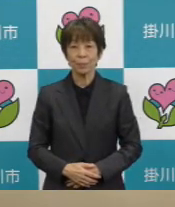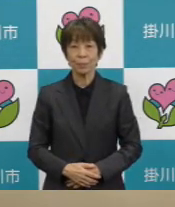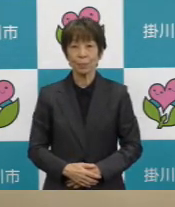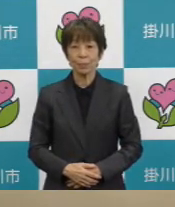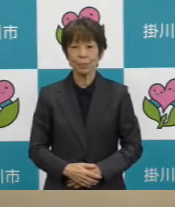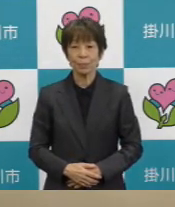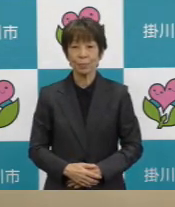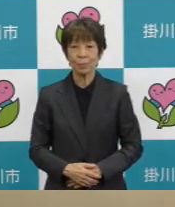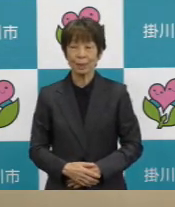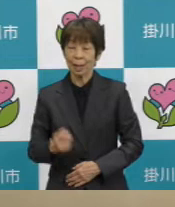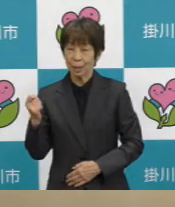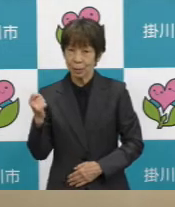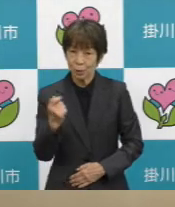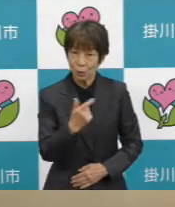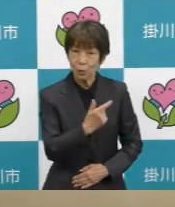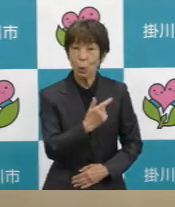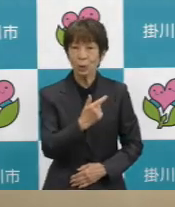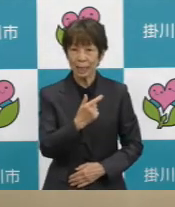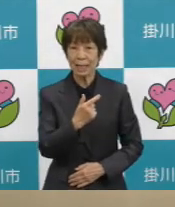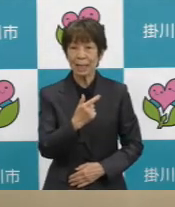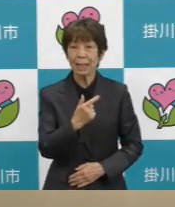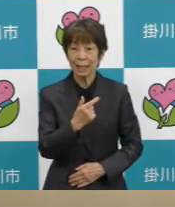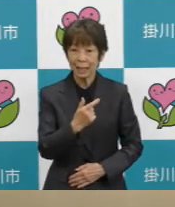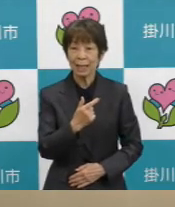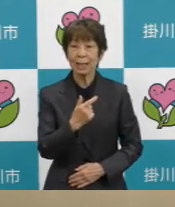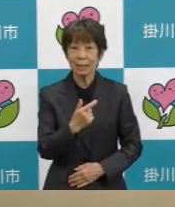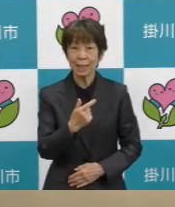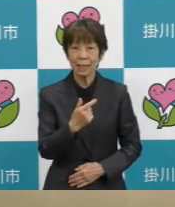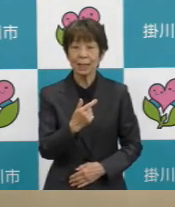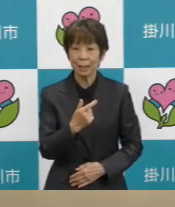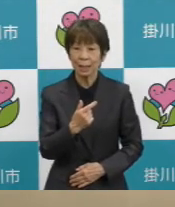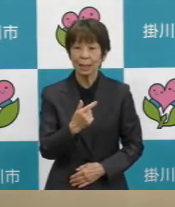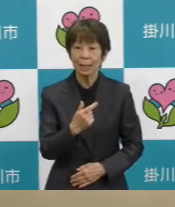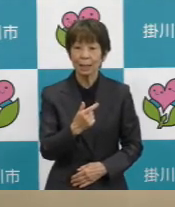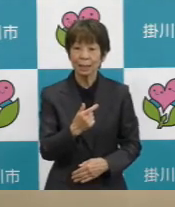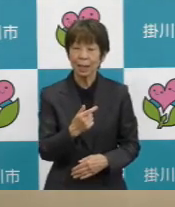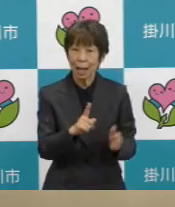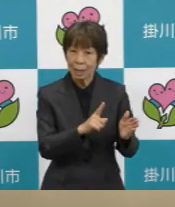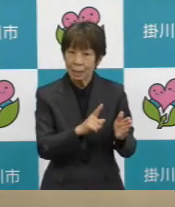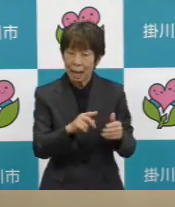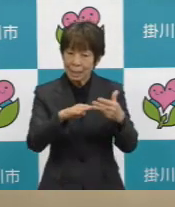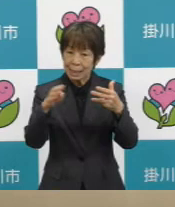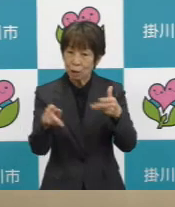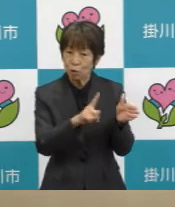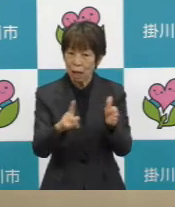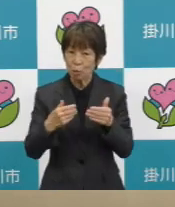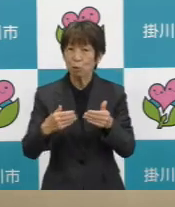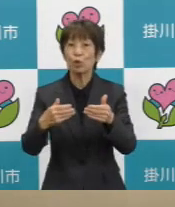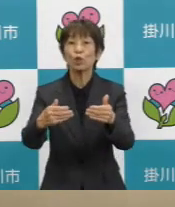急速といいますか、発生制御を進めてきましたが、やはり